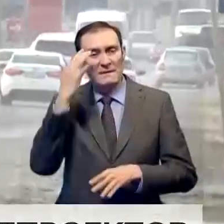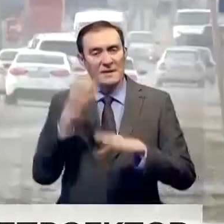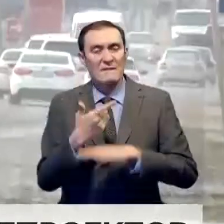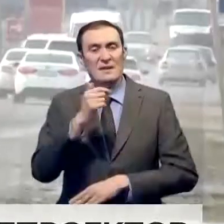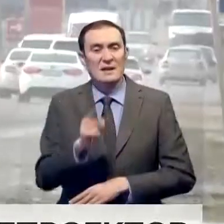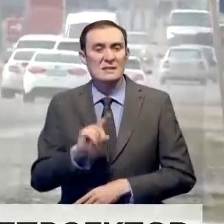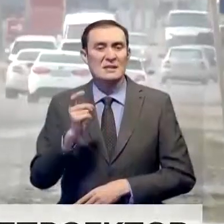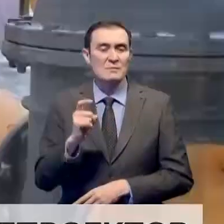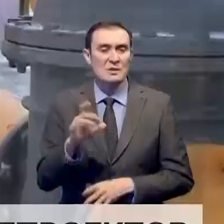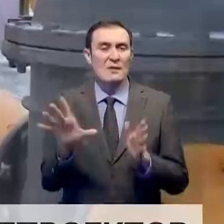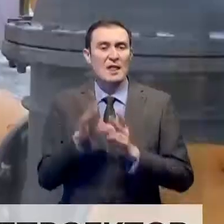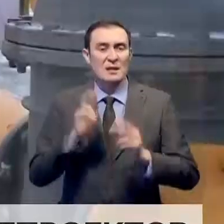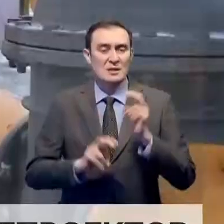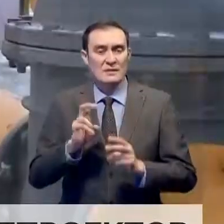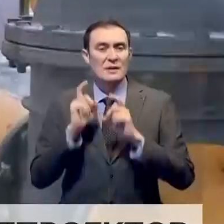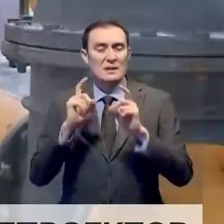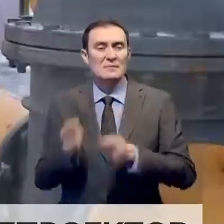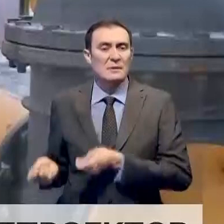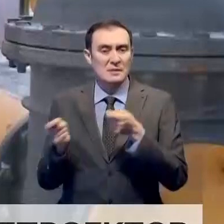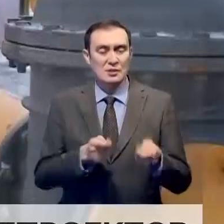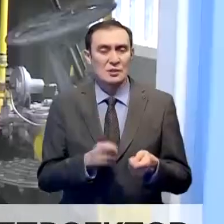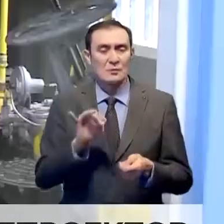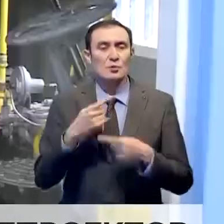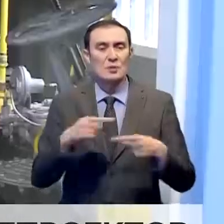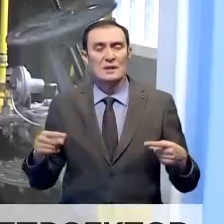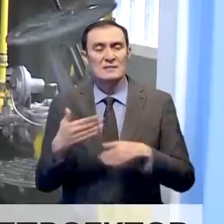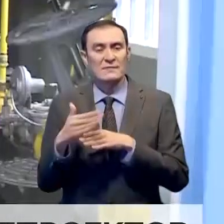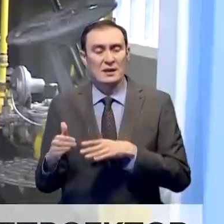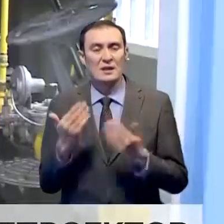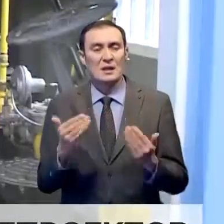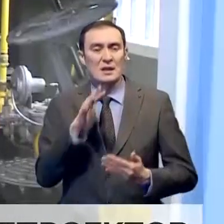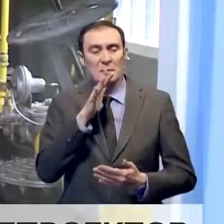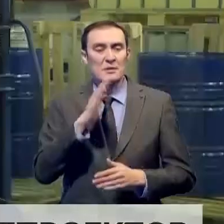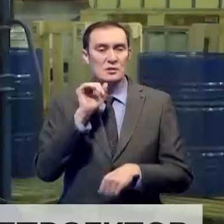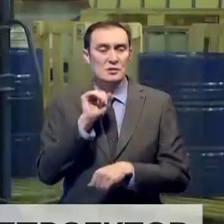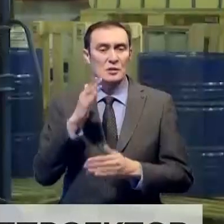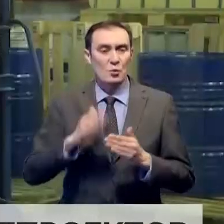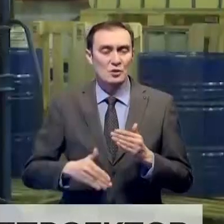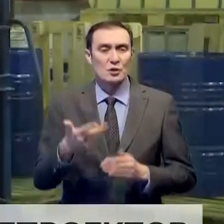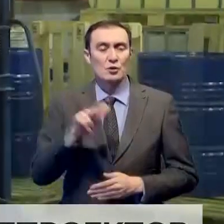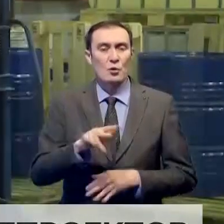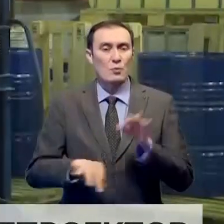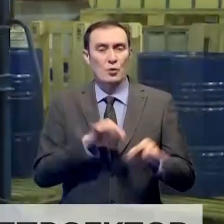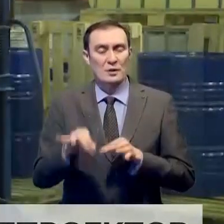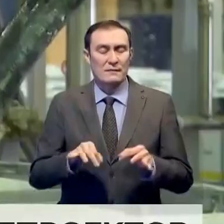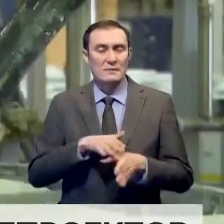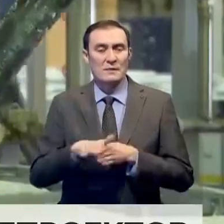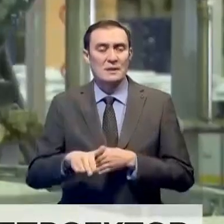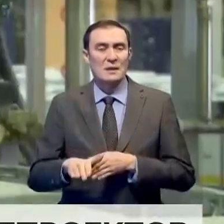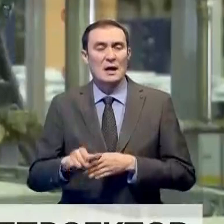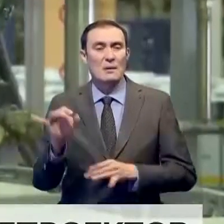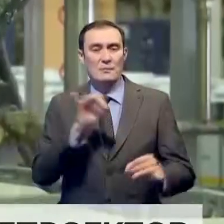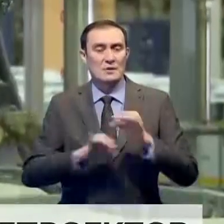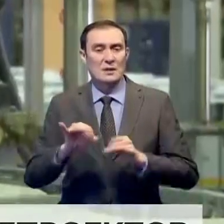нефтегазовом, нефтехимическом, энергетическом, транспортно-логистическом и прочих секторах. На данный момент завершена реализация 3 проектов, отметили сегодня на